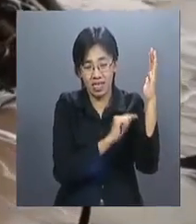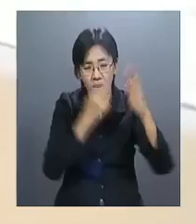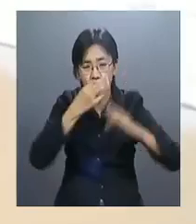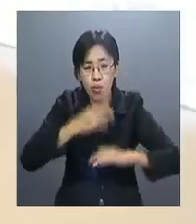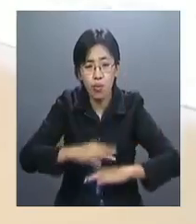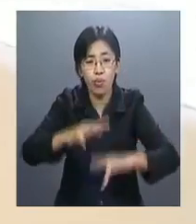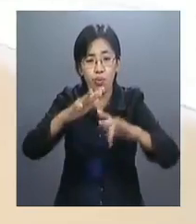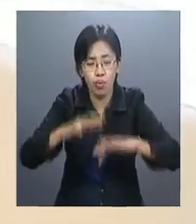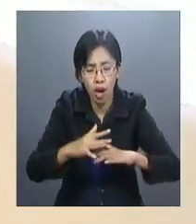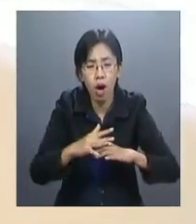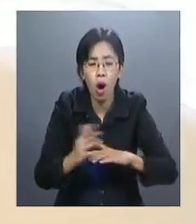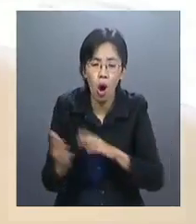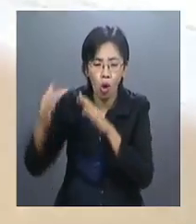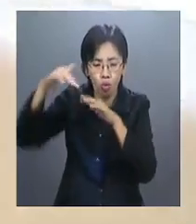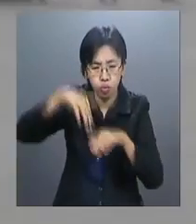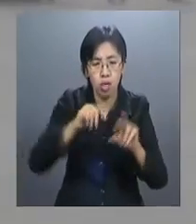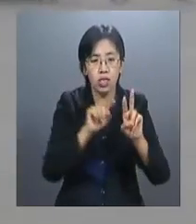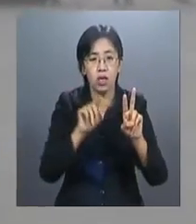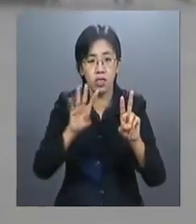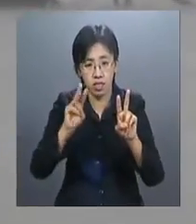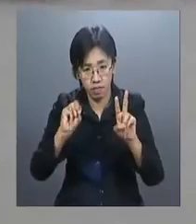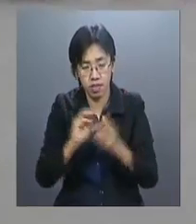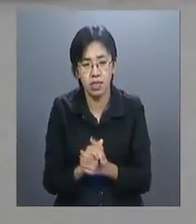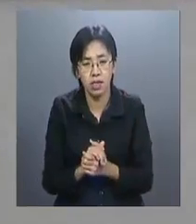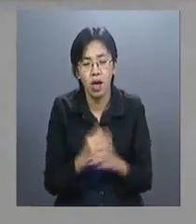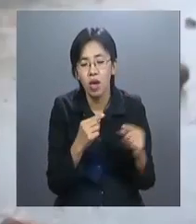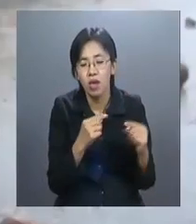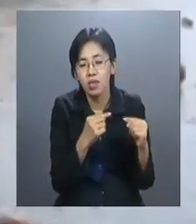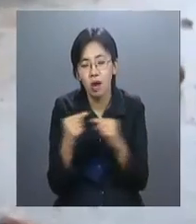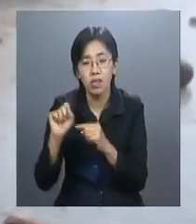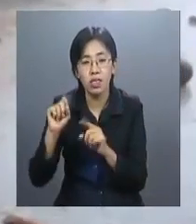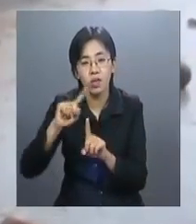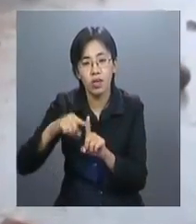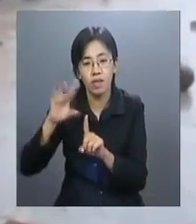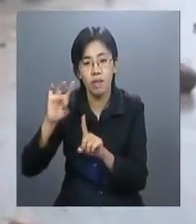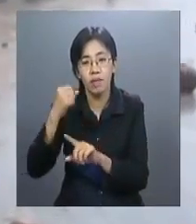จะมีคลื่นสูง 2-4 เมตรต่อเนื่องไปจนถึงวันศุกร์ที่19สิงหาคมนี้ค่ะ